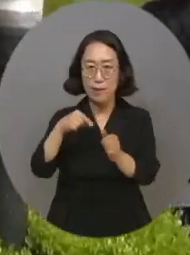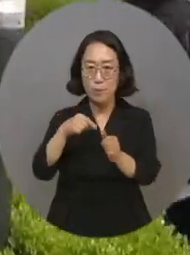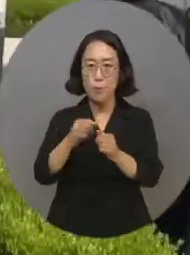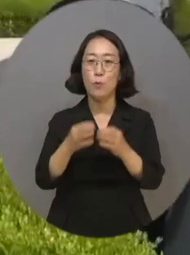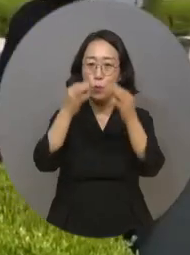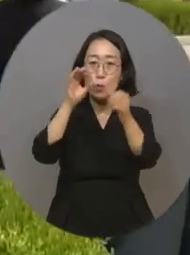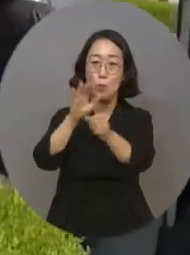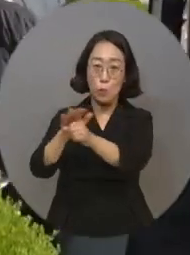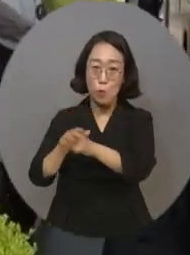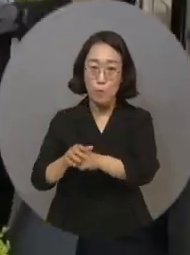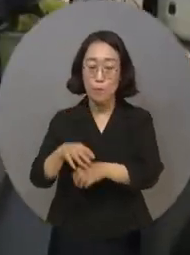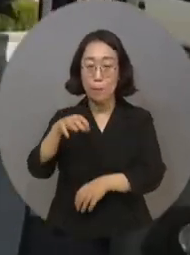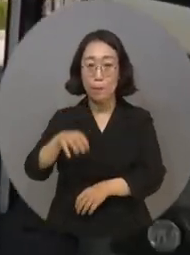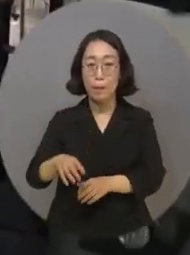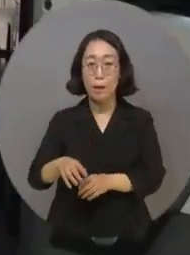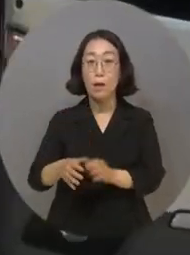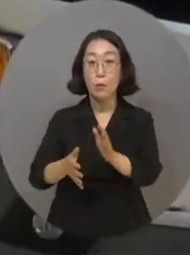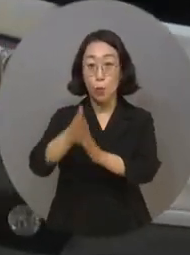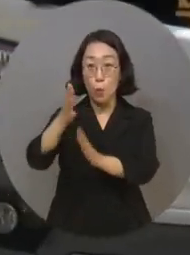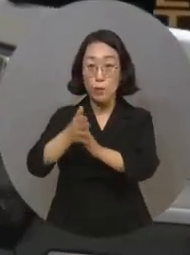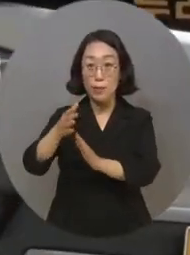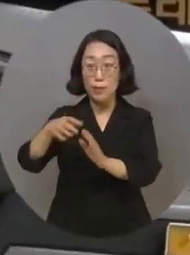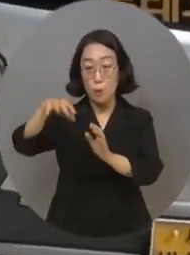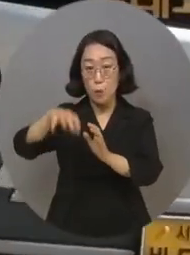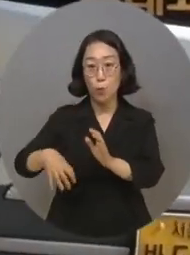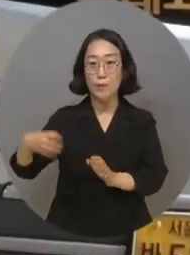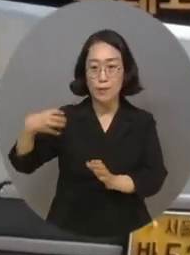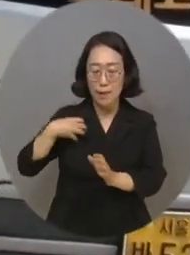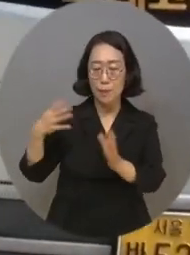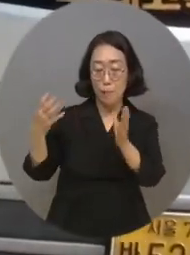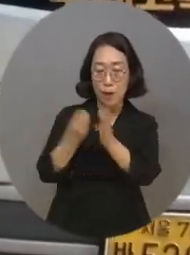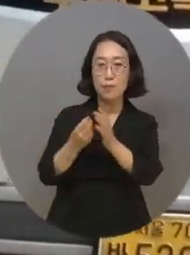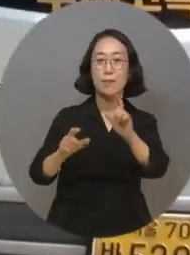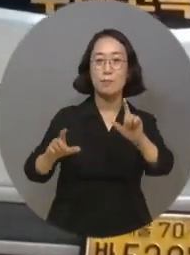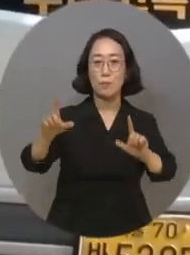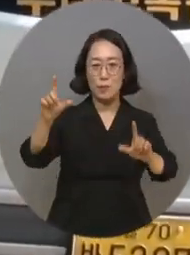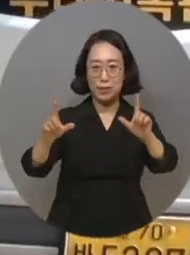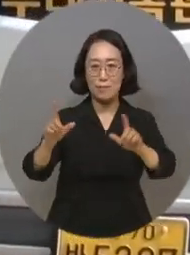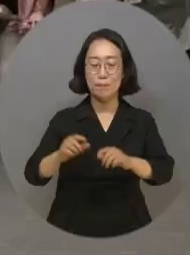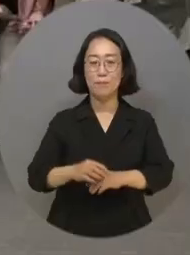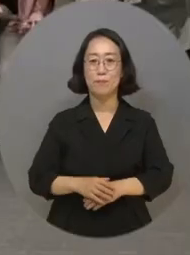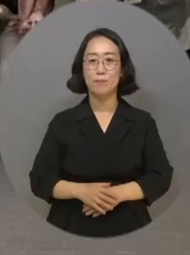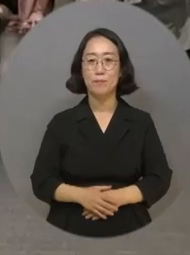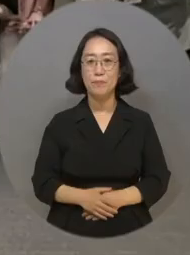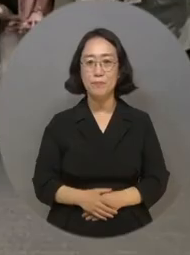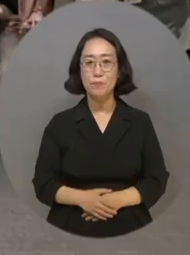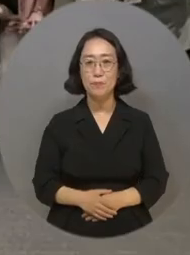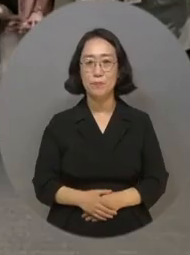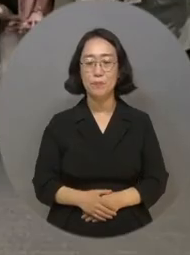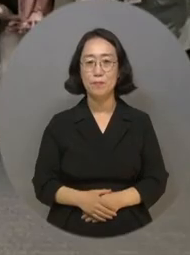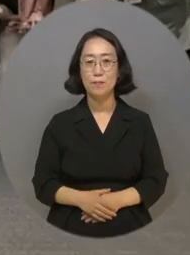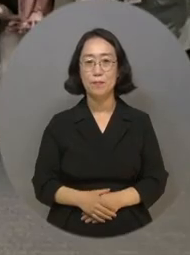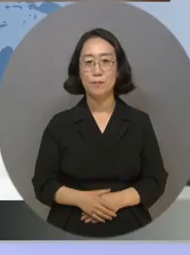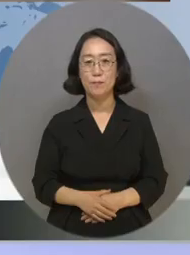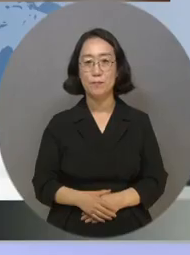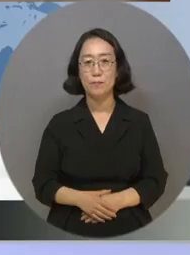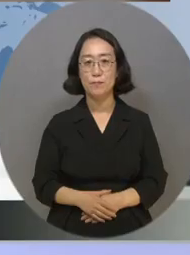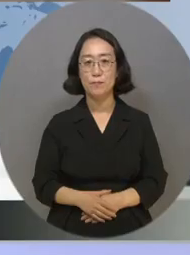장애인 평생학습도시로서의 책임을 다하는 모습입니다. 복지TV 경기방송